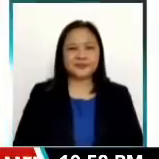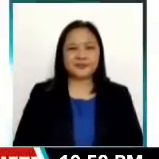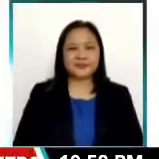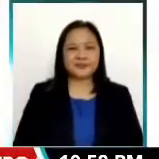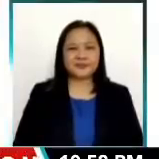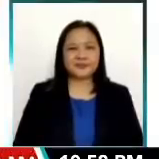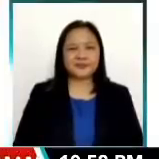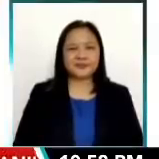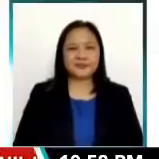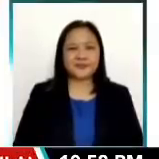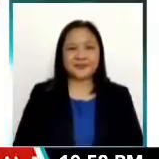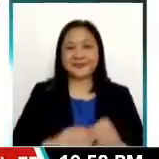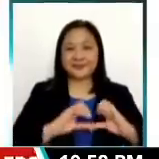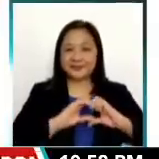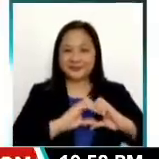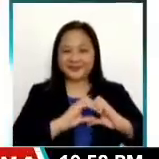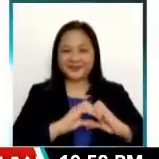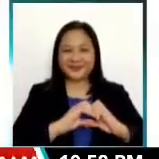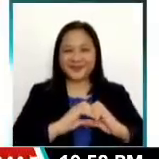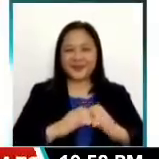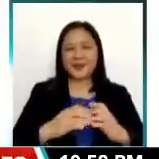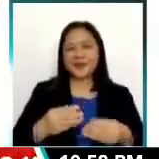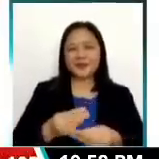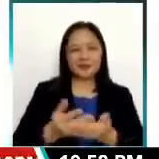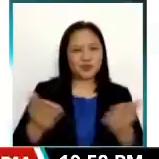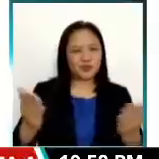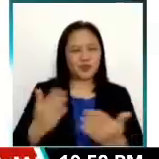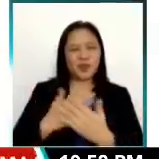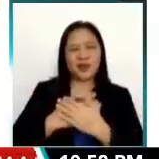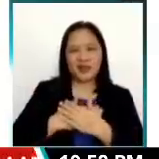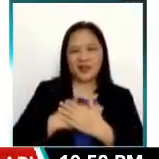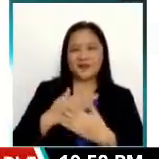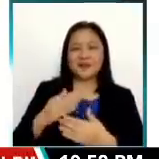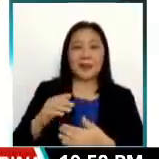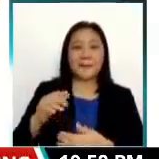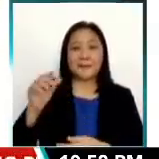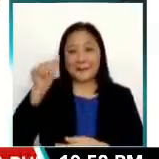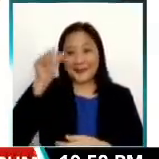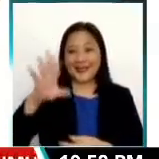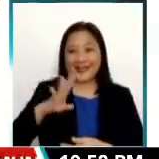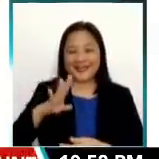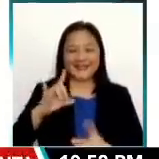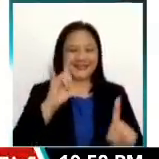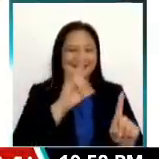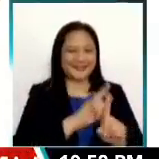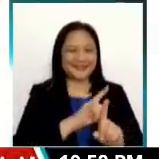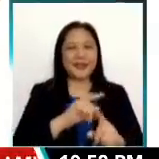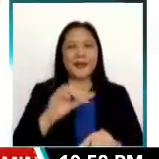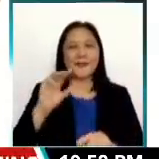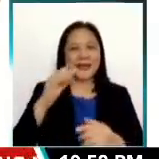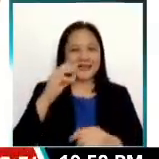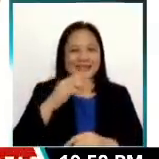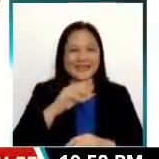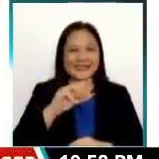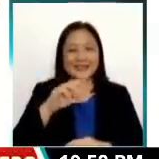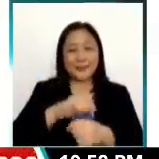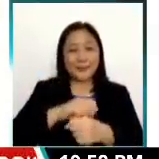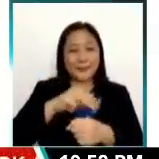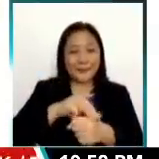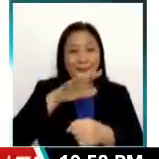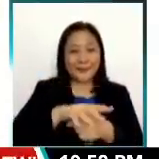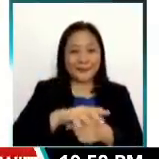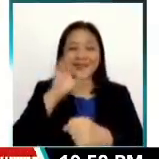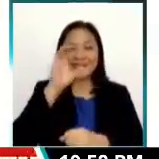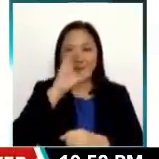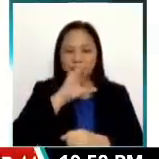Pinusuha ng netizens ang generous love ng isang lalaki sa Mandaue City, Cebu. Matapos kasing tanggihan ng kanyang bride-to-be